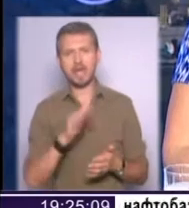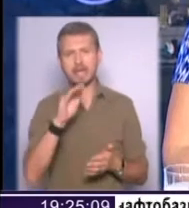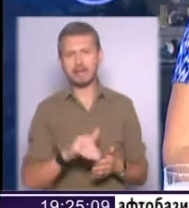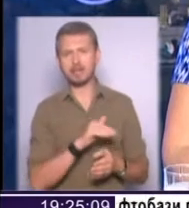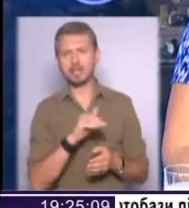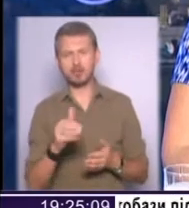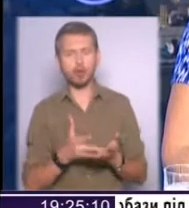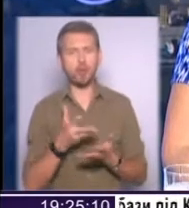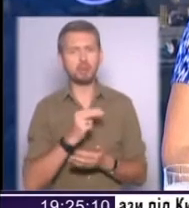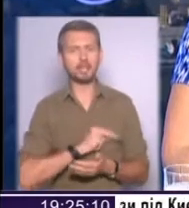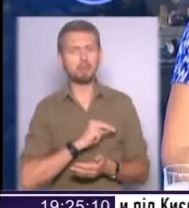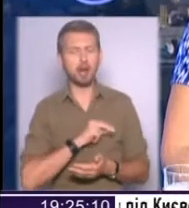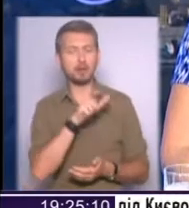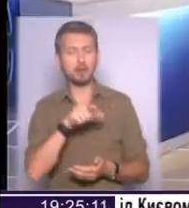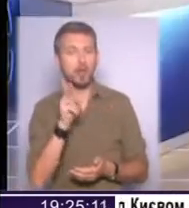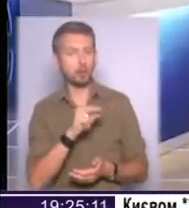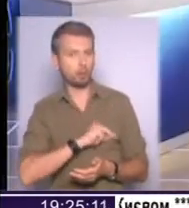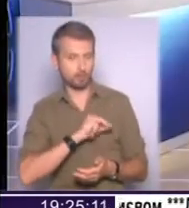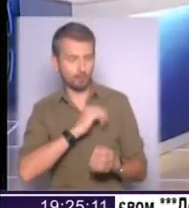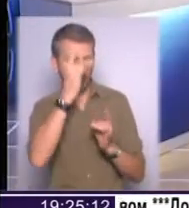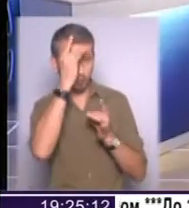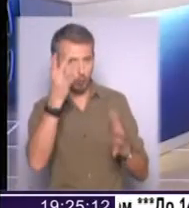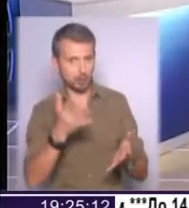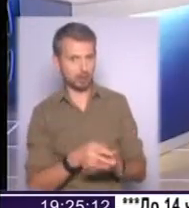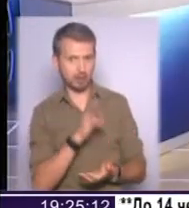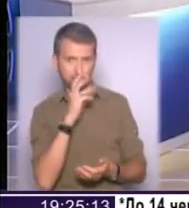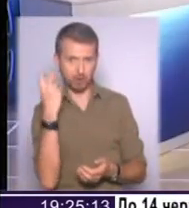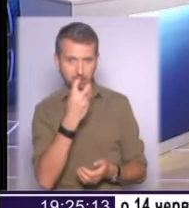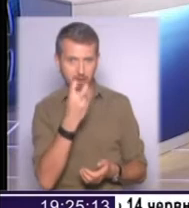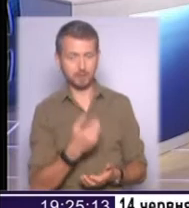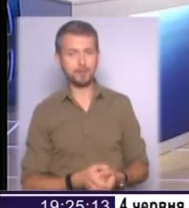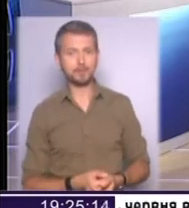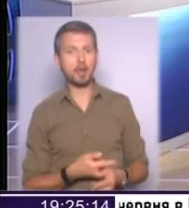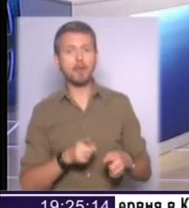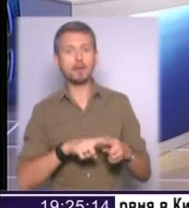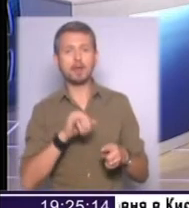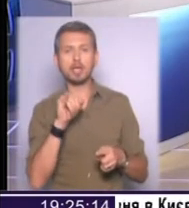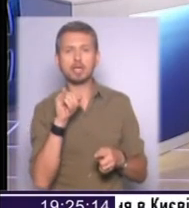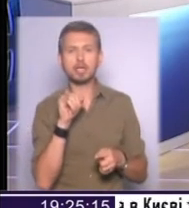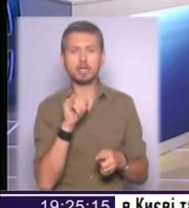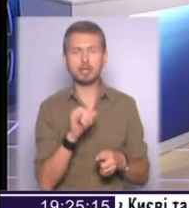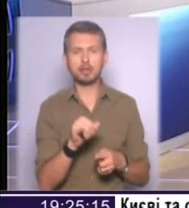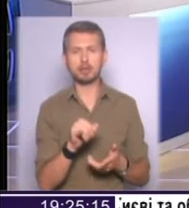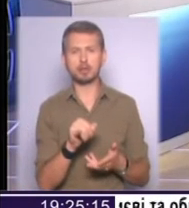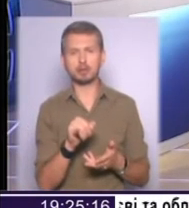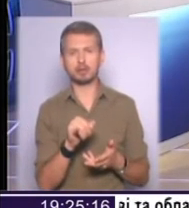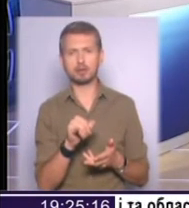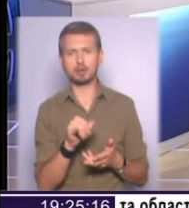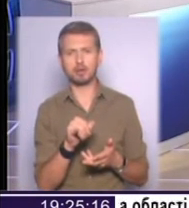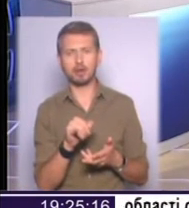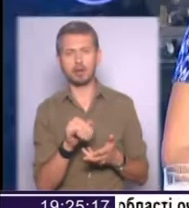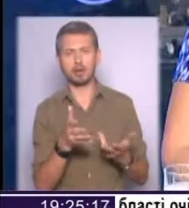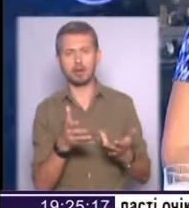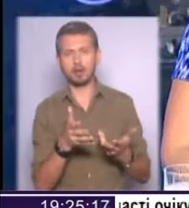праці працівників, які працюють в цій галузі. Це і вихолощення фаховості впродовж тих багатьох років, це